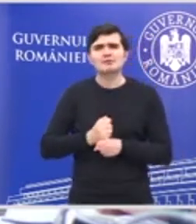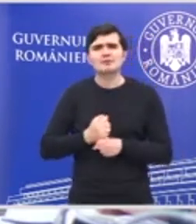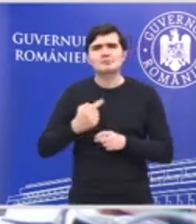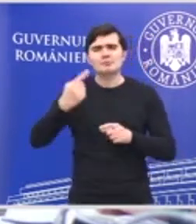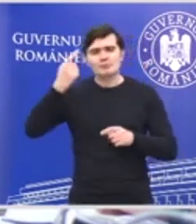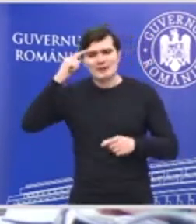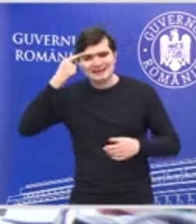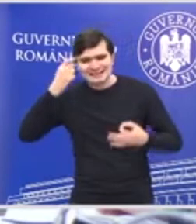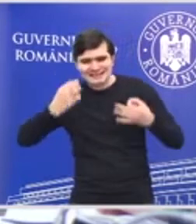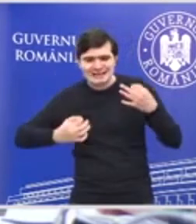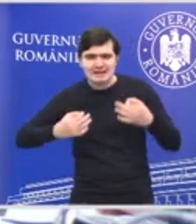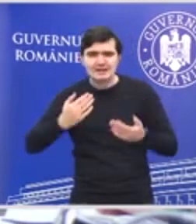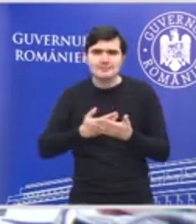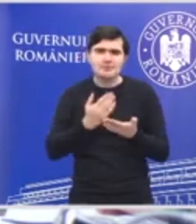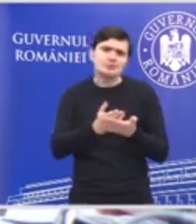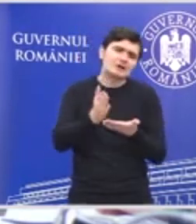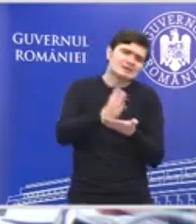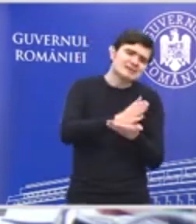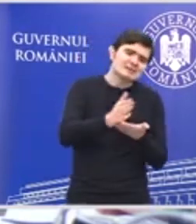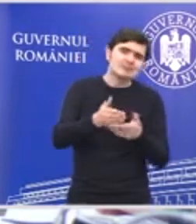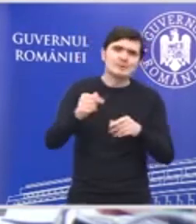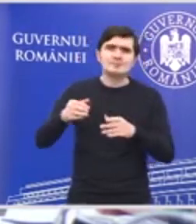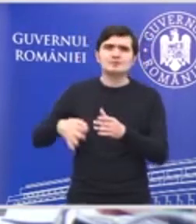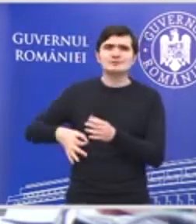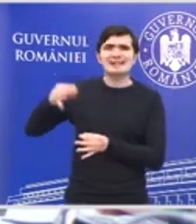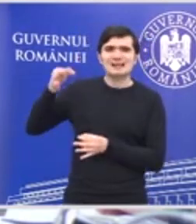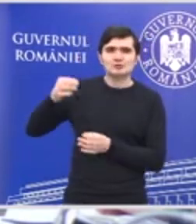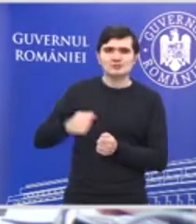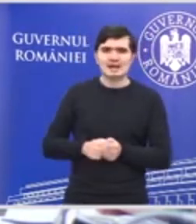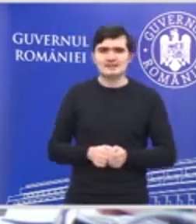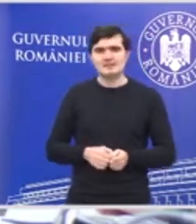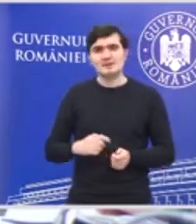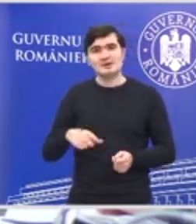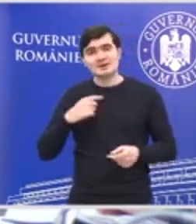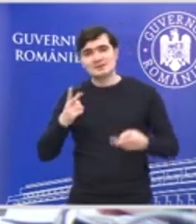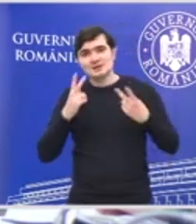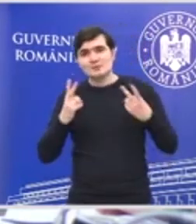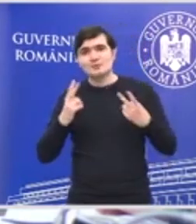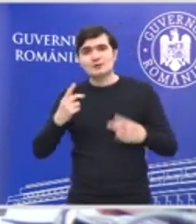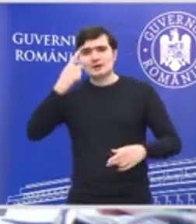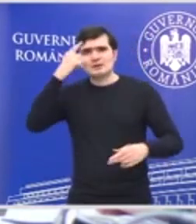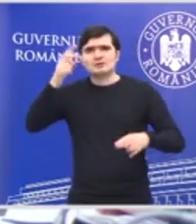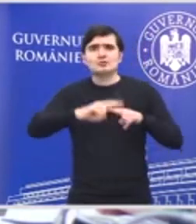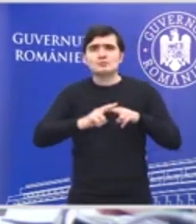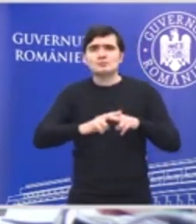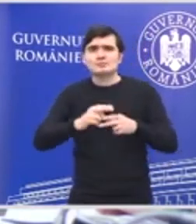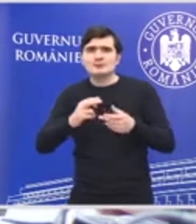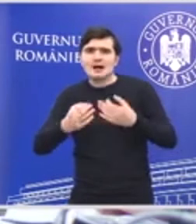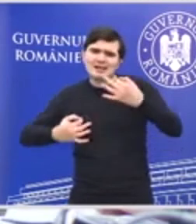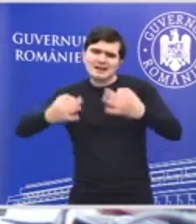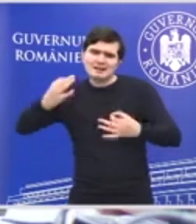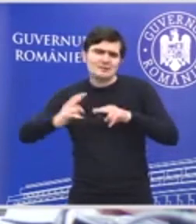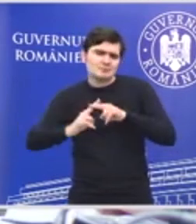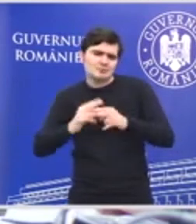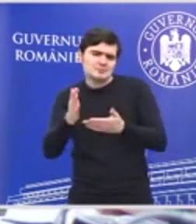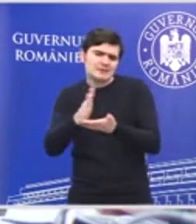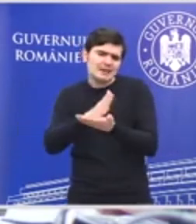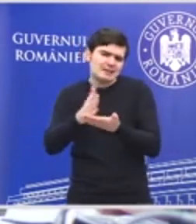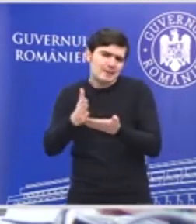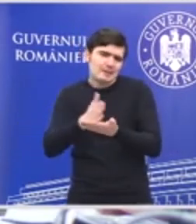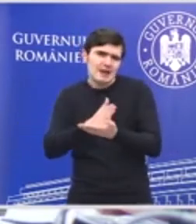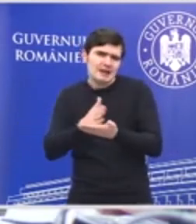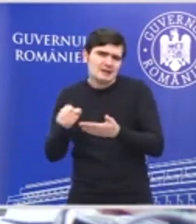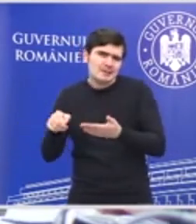sensul interpretării acestor rezultate. Pentru că este important să știm cum să le interpretăm, având în vedere